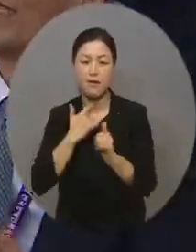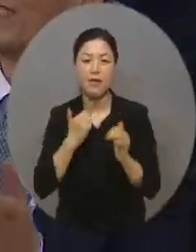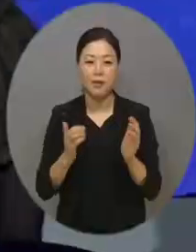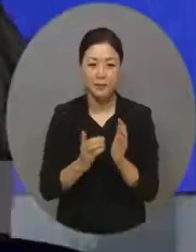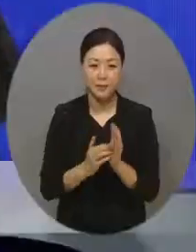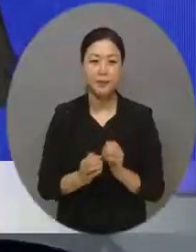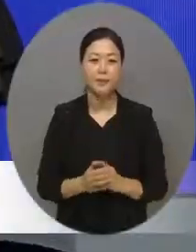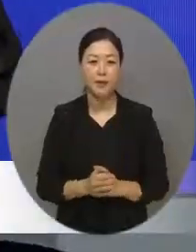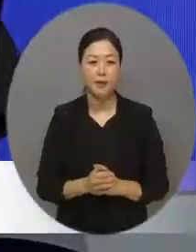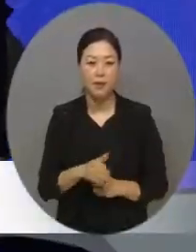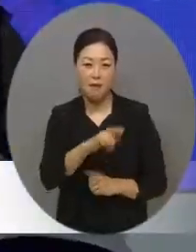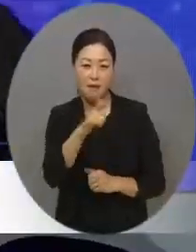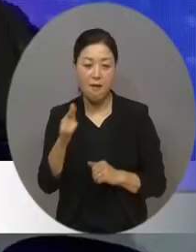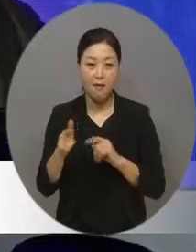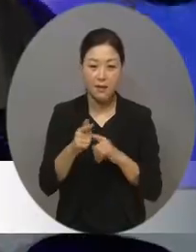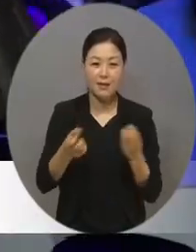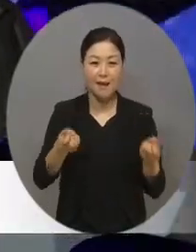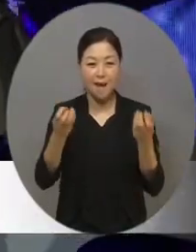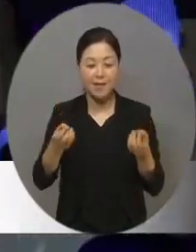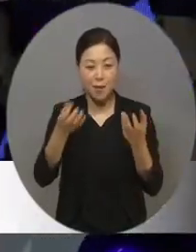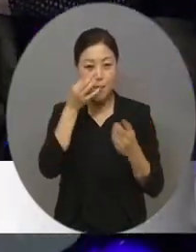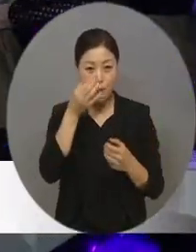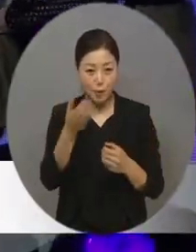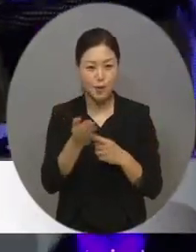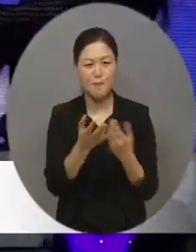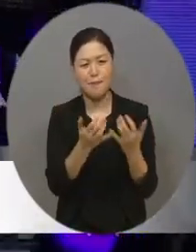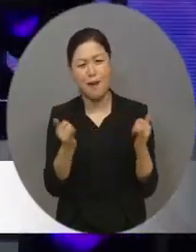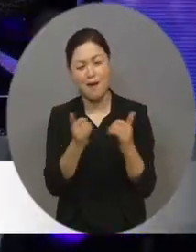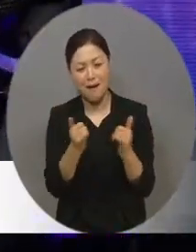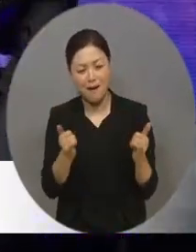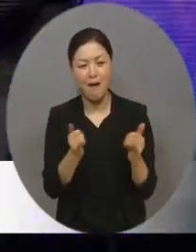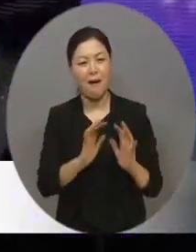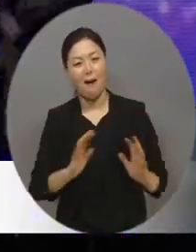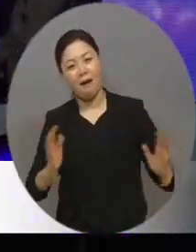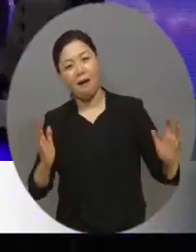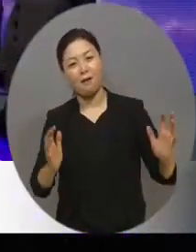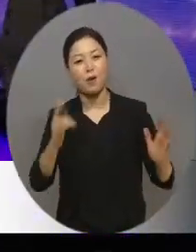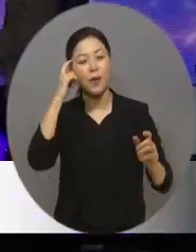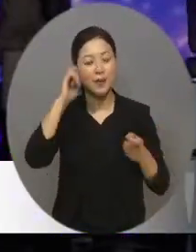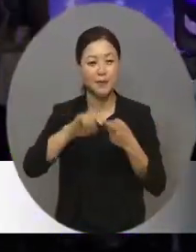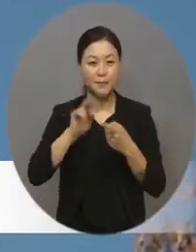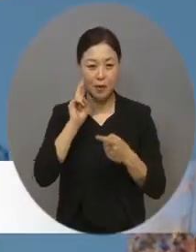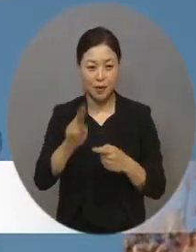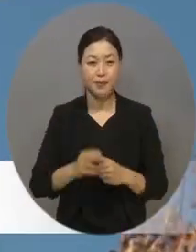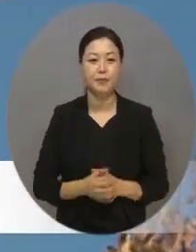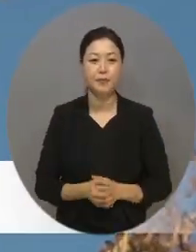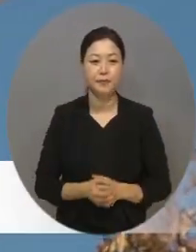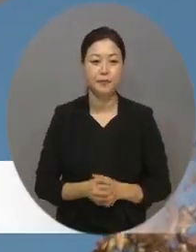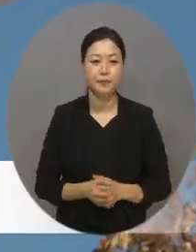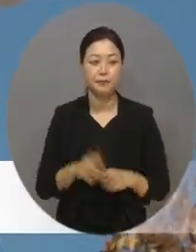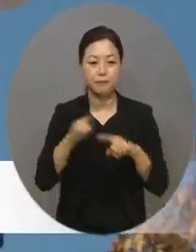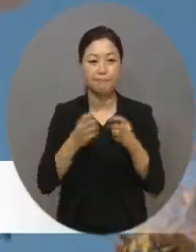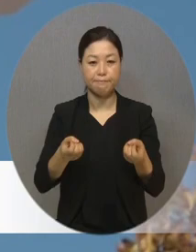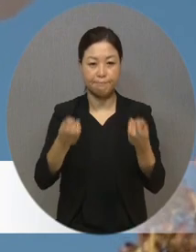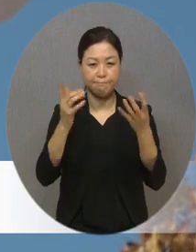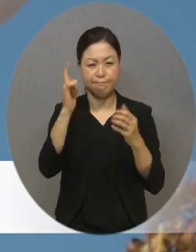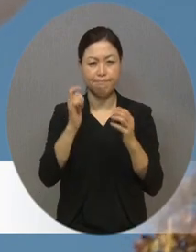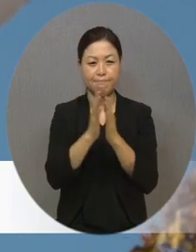대회 기간 다채로운 부대 행사도 마련돼 많은 시민들의 관심을 받았습니다. 대회의 시작을